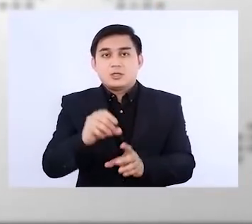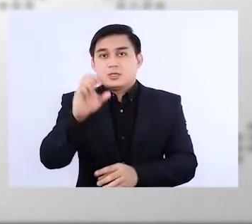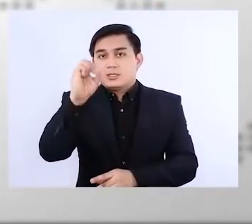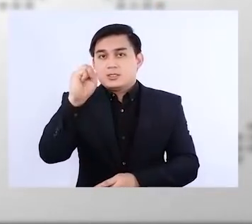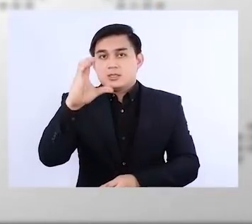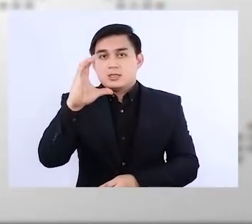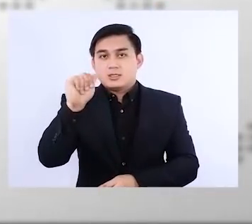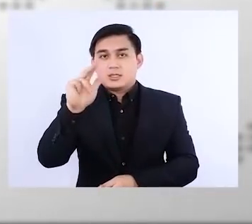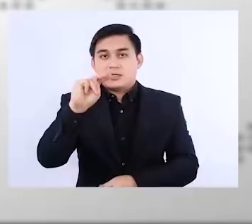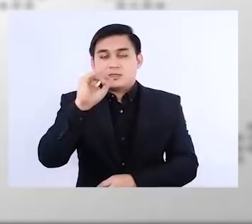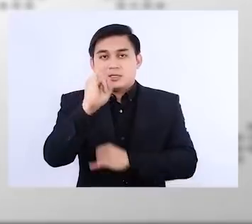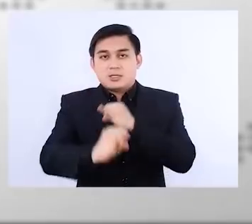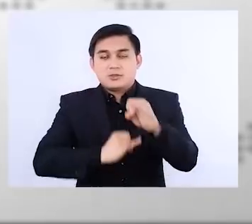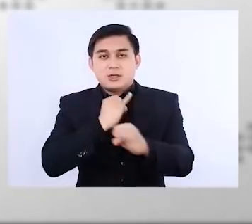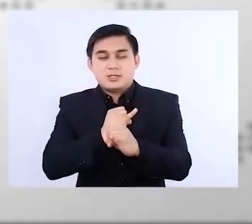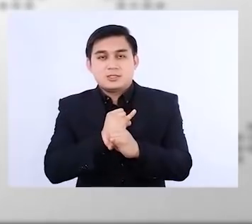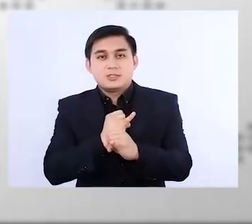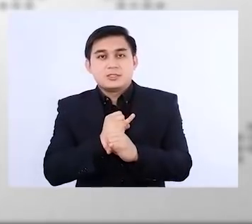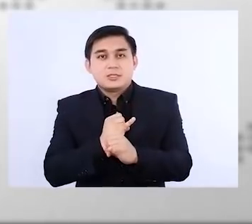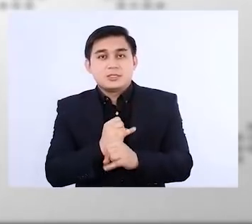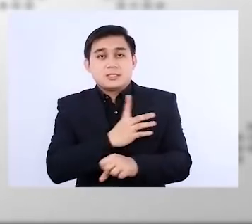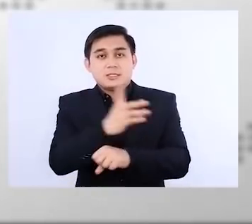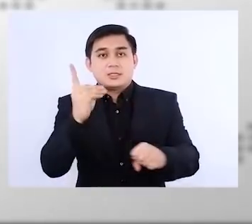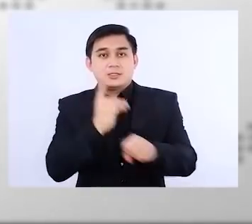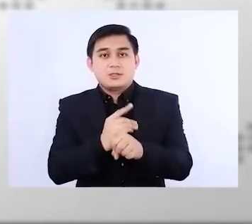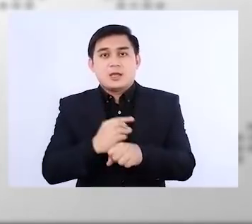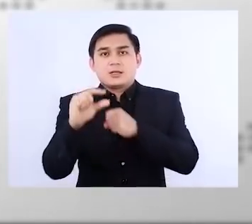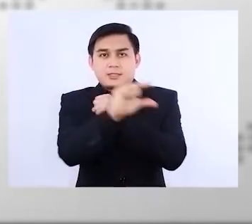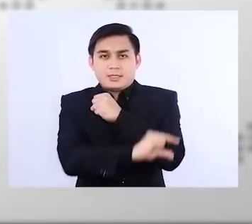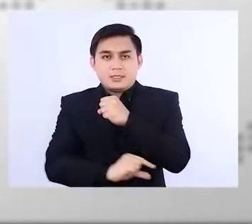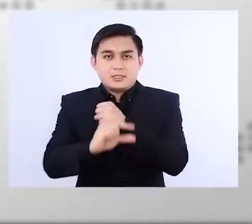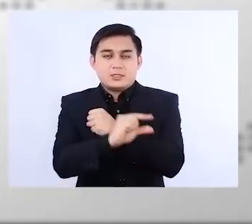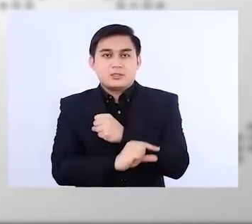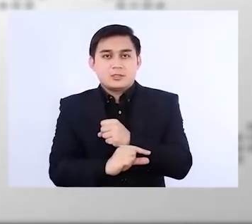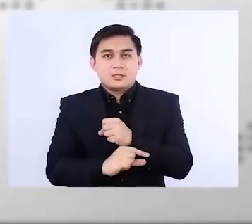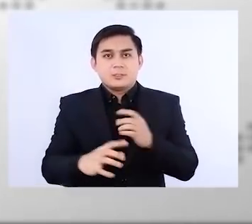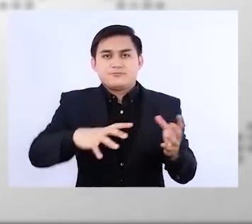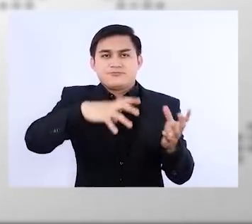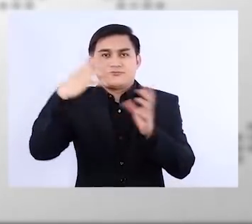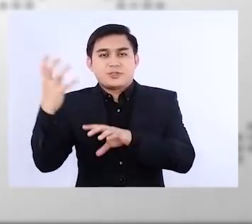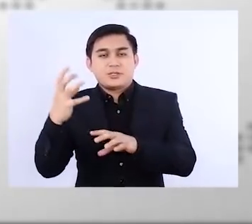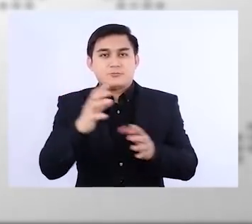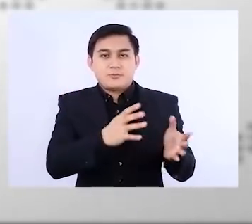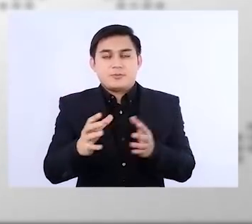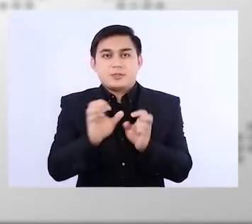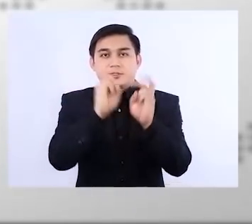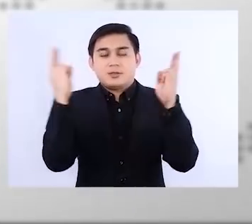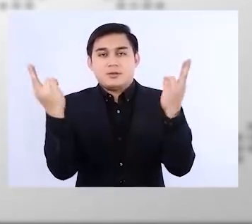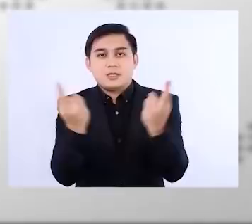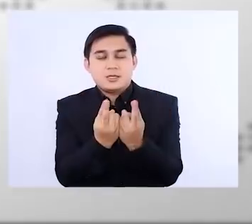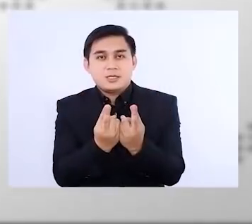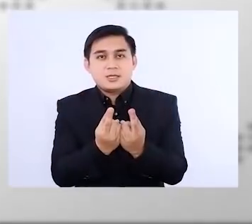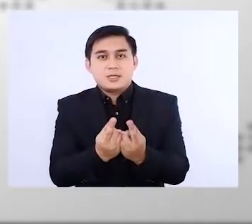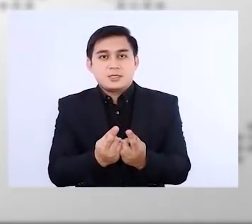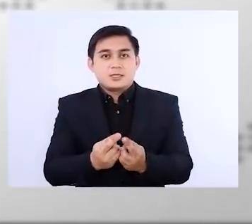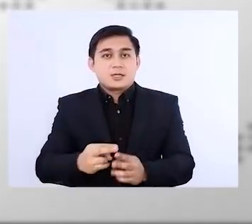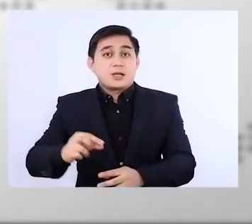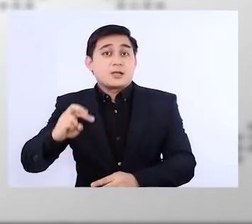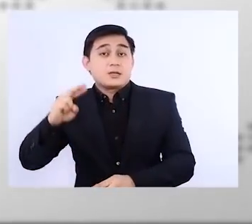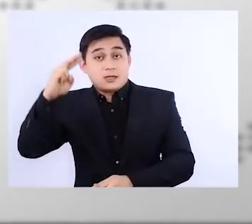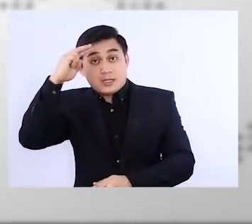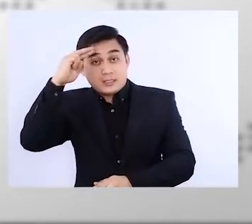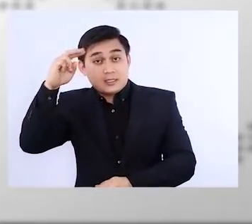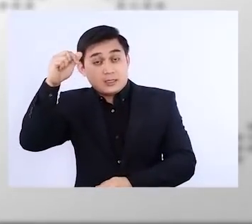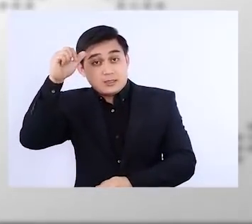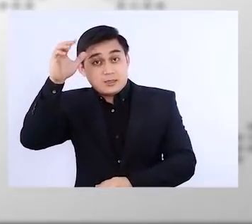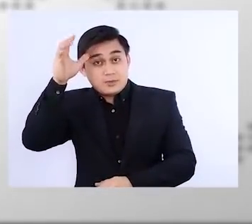and Networkers o SCAN International sa distrito ng Quezon ang Disaster Preparedness Seminar. Si kapatid na Russell Capilli